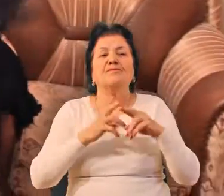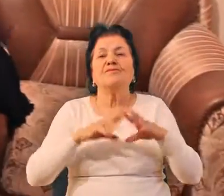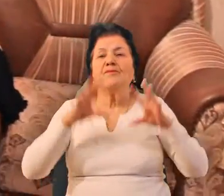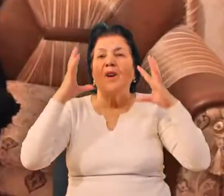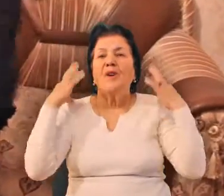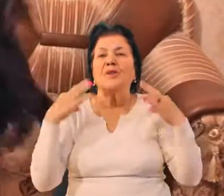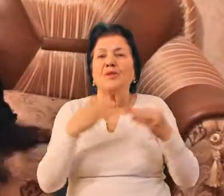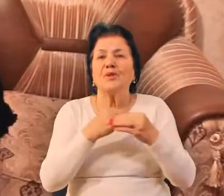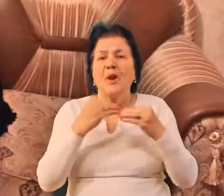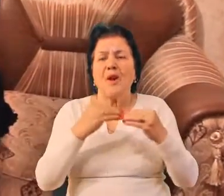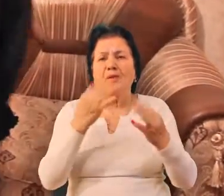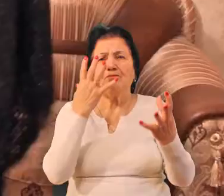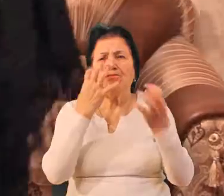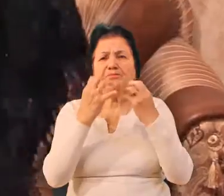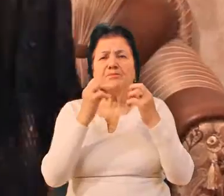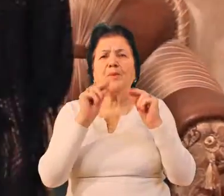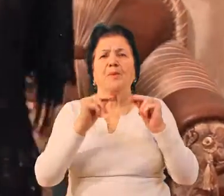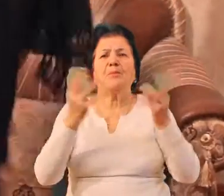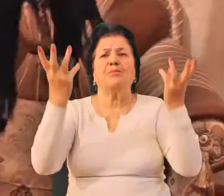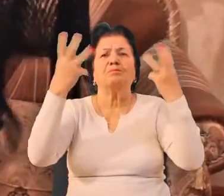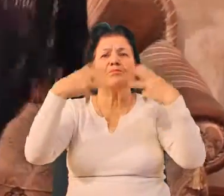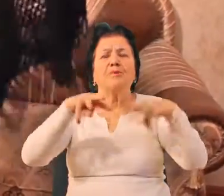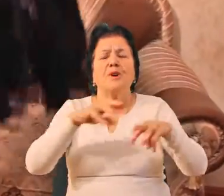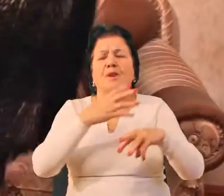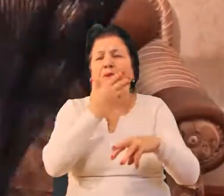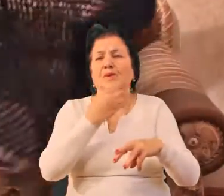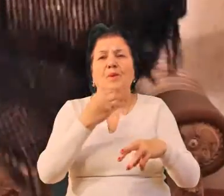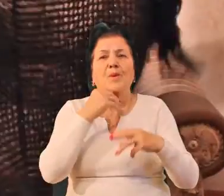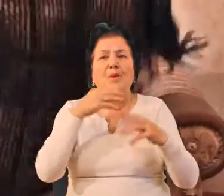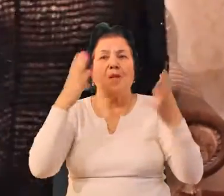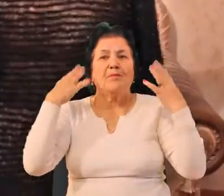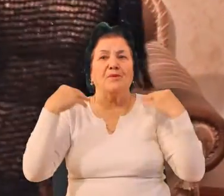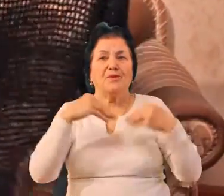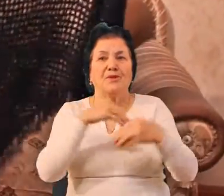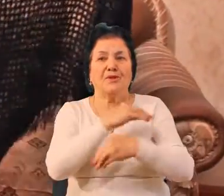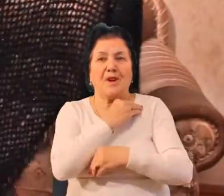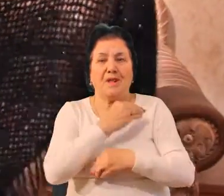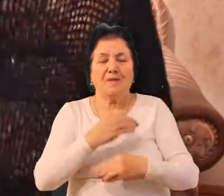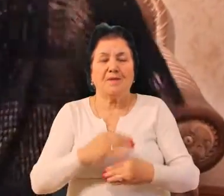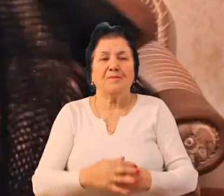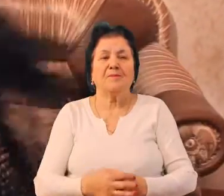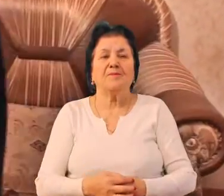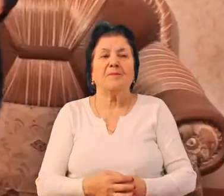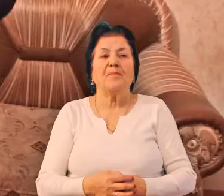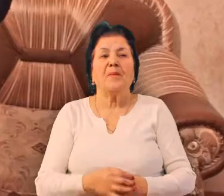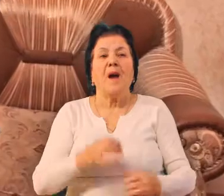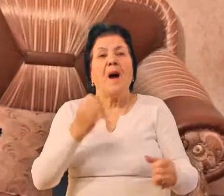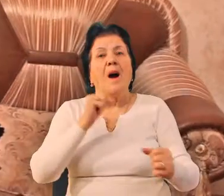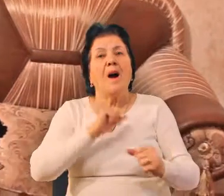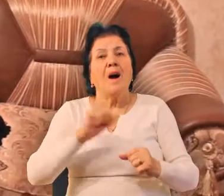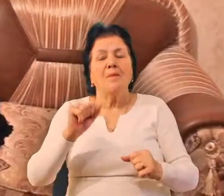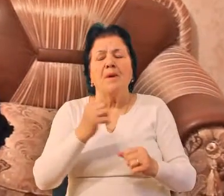Bu da şaldı, bu zərli bir şaldı, büyük, gözəl bir şaldı.